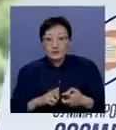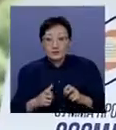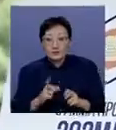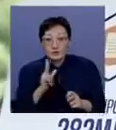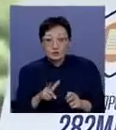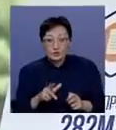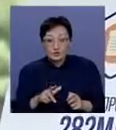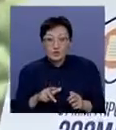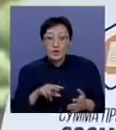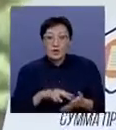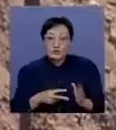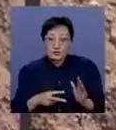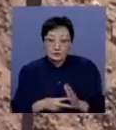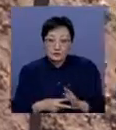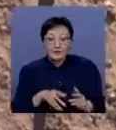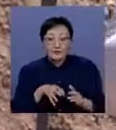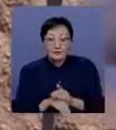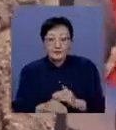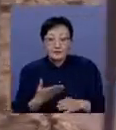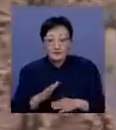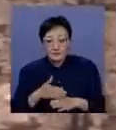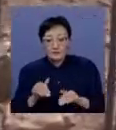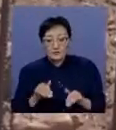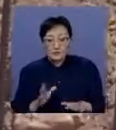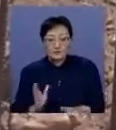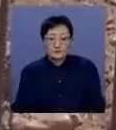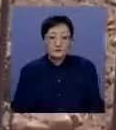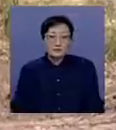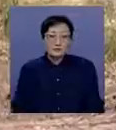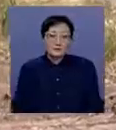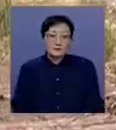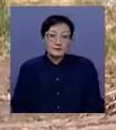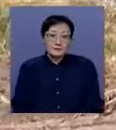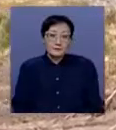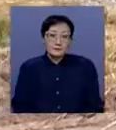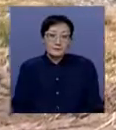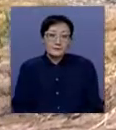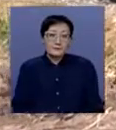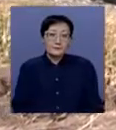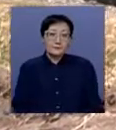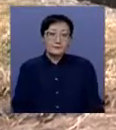жылдық жоспар аясында кезең-кезеңімен толық шешілмек. Сая Меңдеке, Мұрат Тайжан, Медет Саматұлы, Алматы телеарнасы.